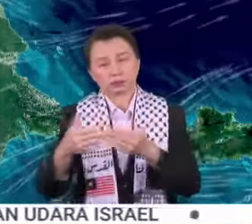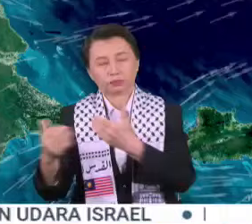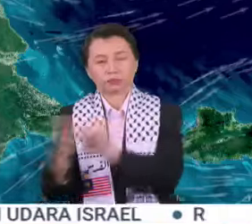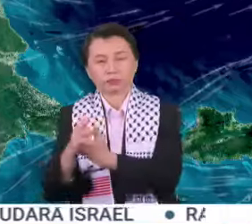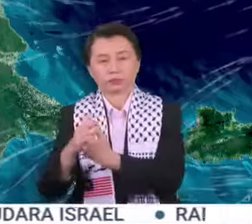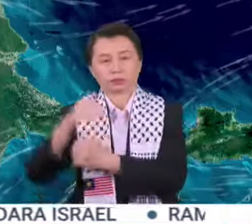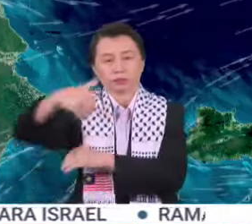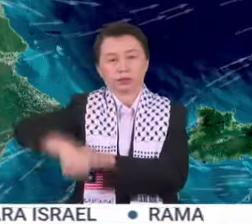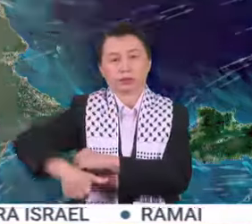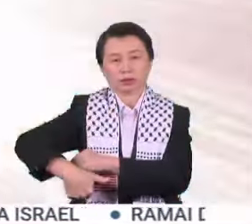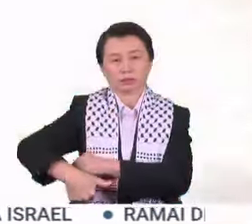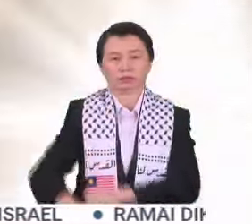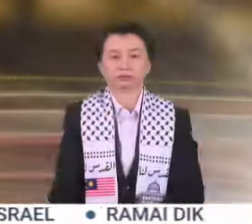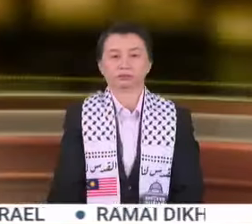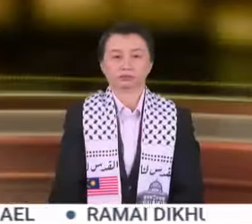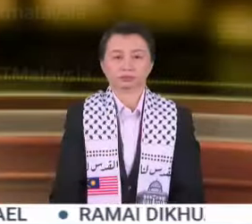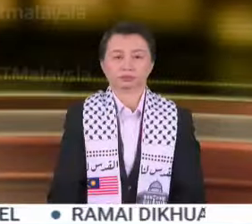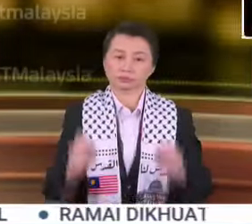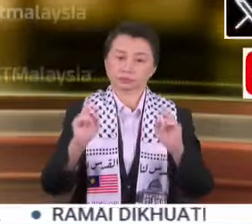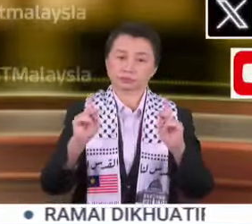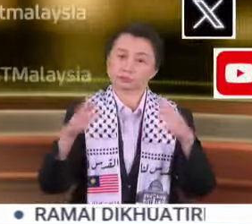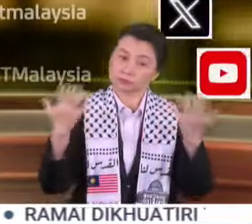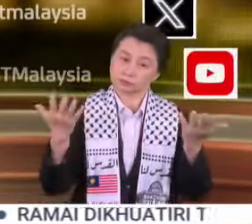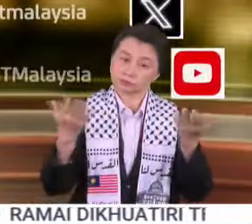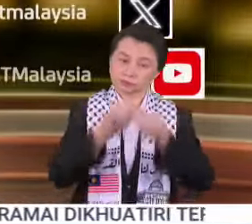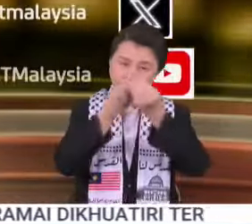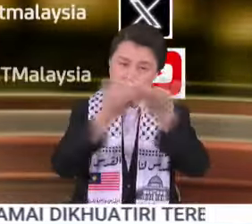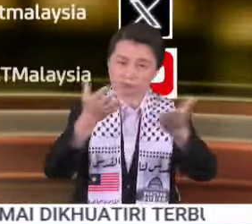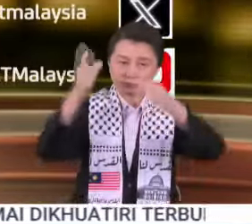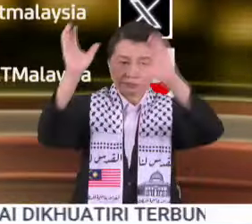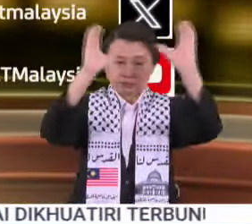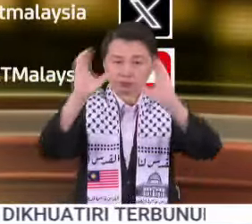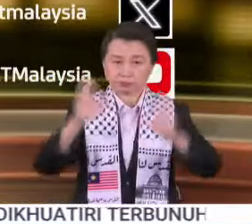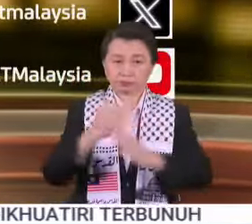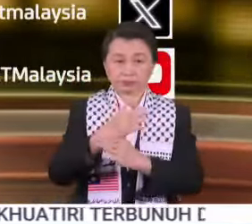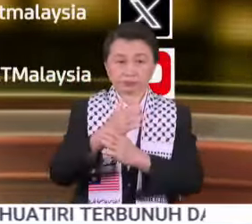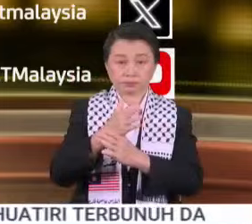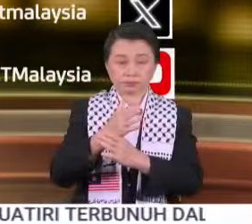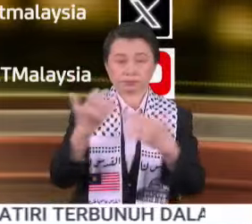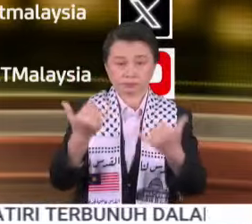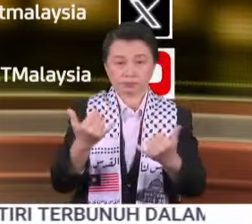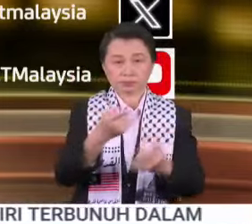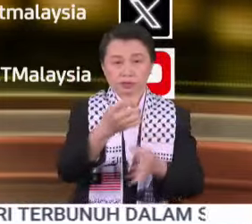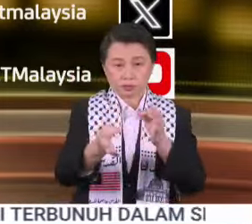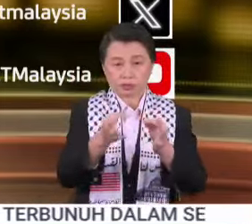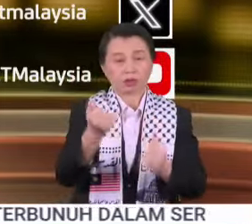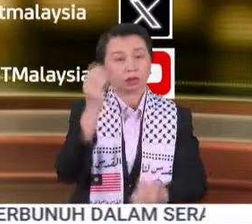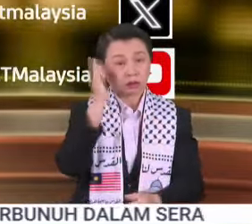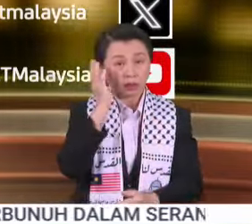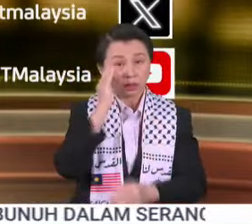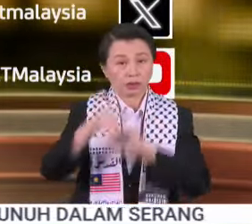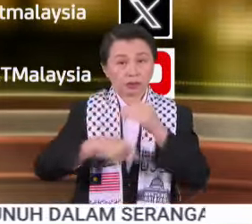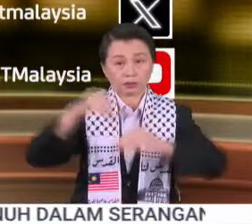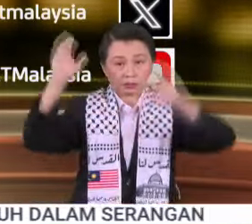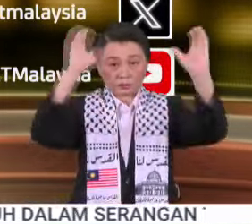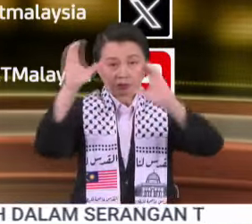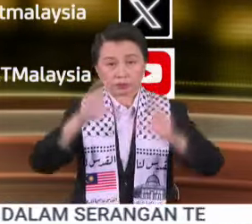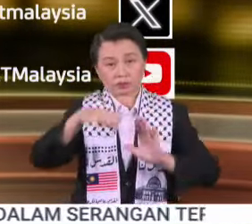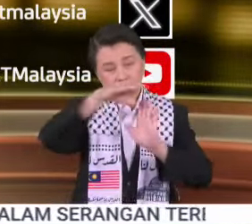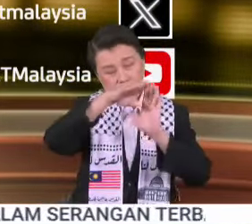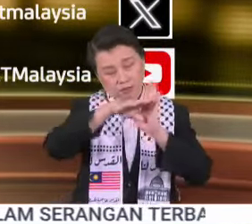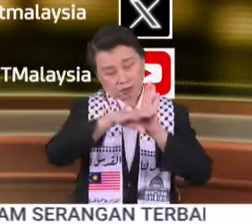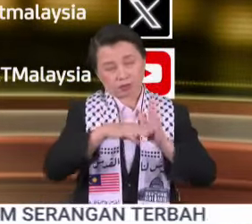ke malam nanti. Baik, itu sahaja info cuaca yang dapat saya kongsikan pada petang ini. Jika anda ingin mendapatkan maklumat cuaca lebih terperinci